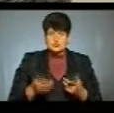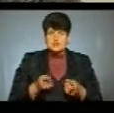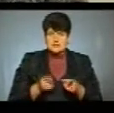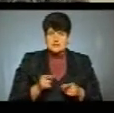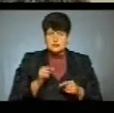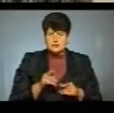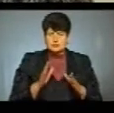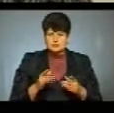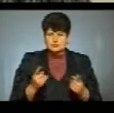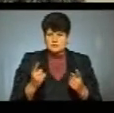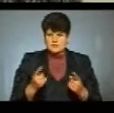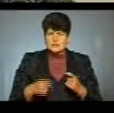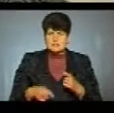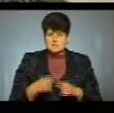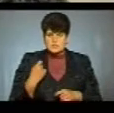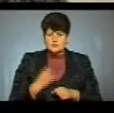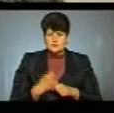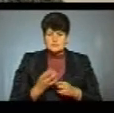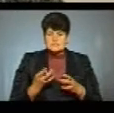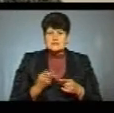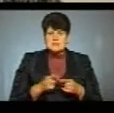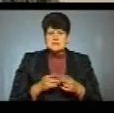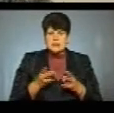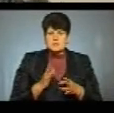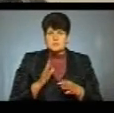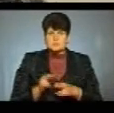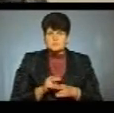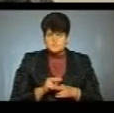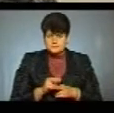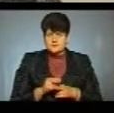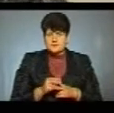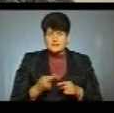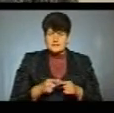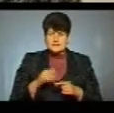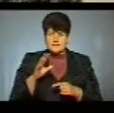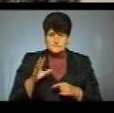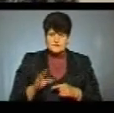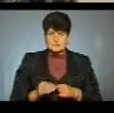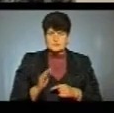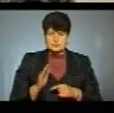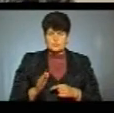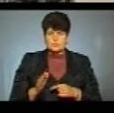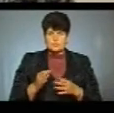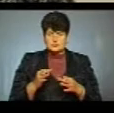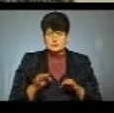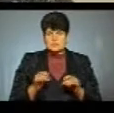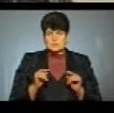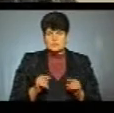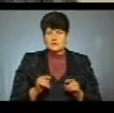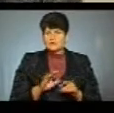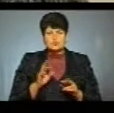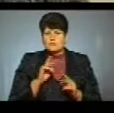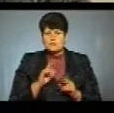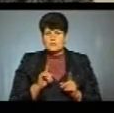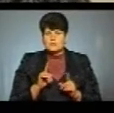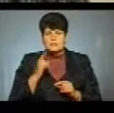там будуть такі нанесені збитки, і це треба буде покривати, я думаю, що це все буде, допустилися такої, я вам скажу, не то, що